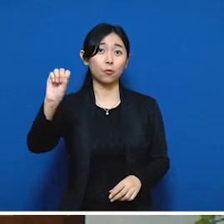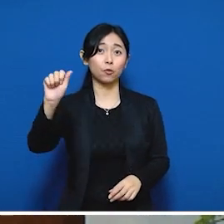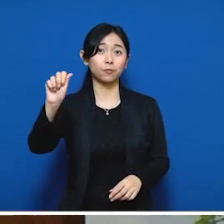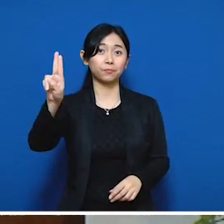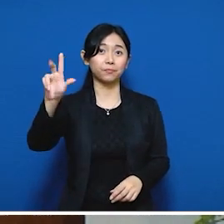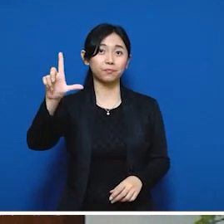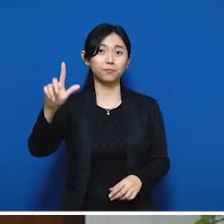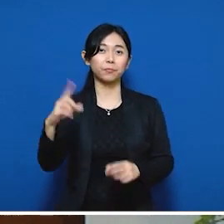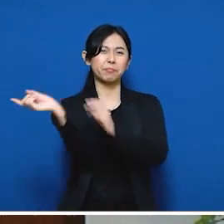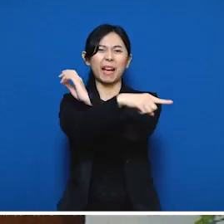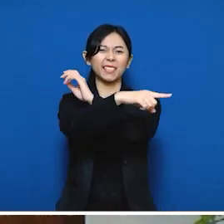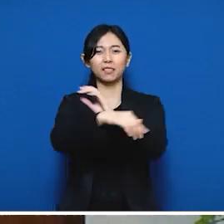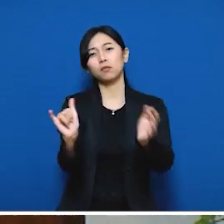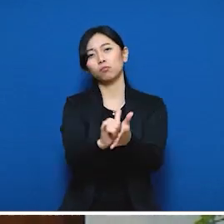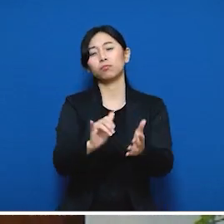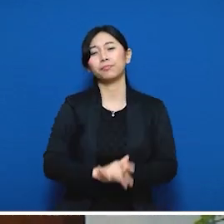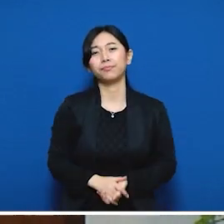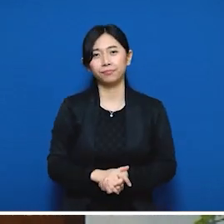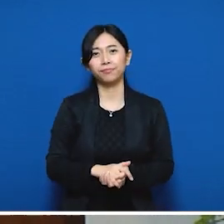Dan di masa yang